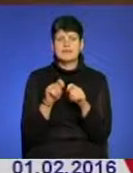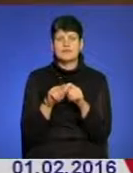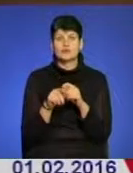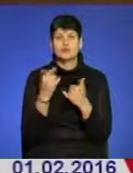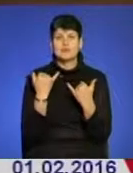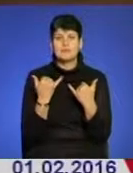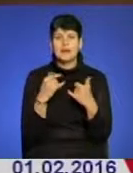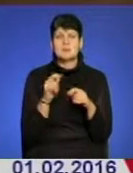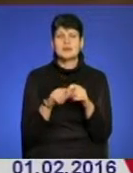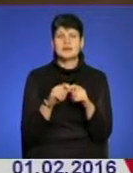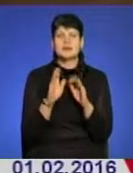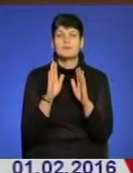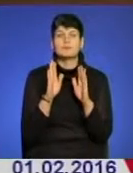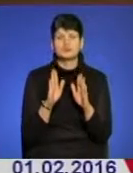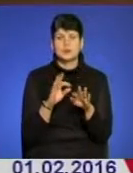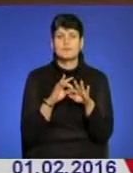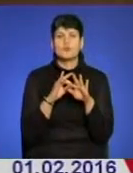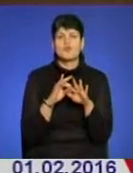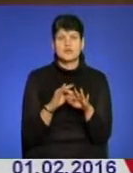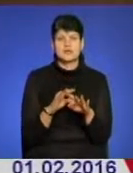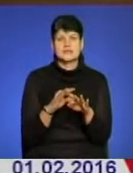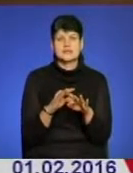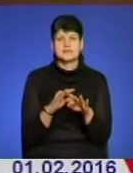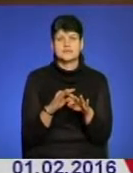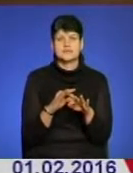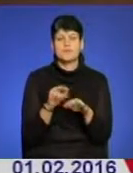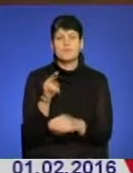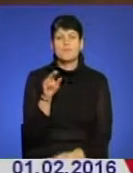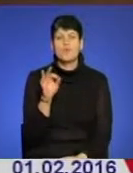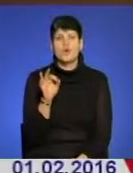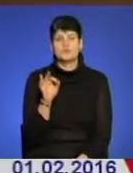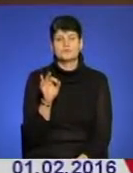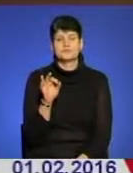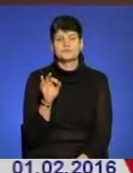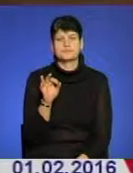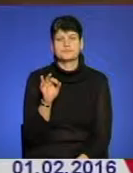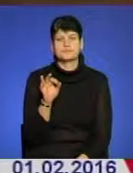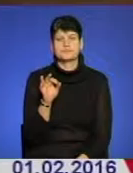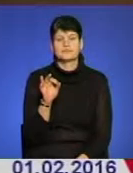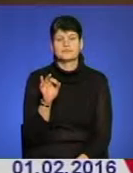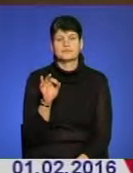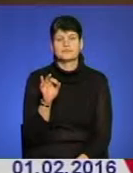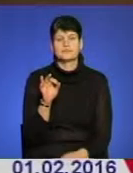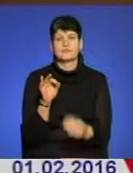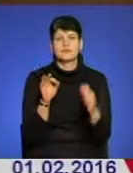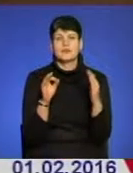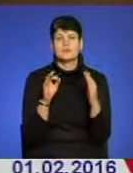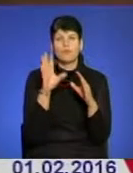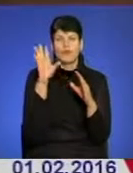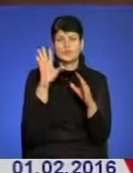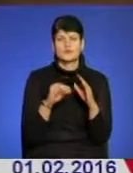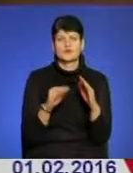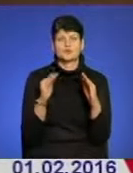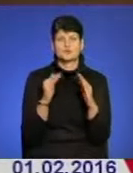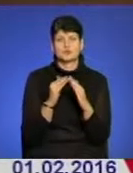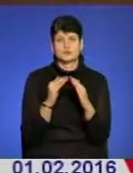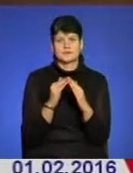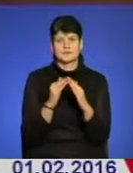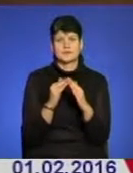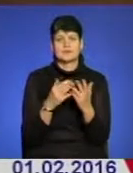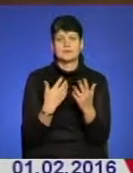секторі, сплачуватимуть за старими тарифами. Також водоканал змінив підхід до повірки лічильників. Ми змінимо дещо підхід